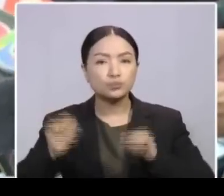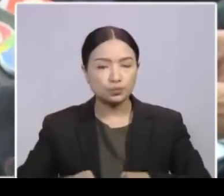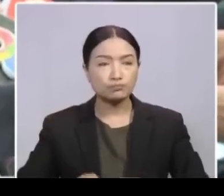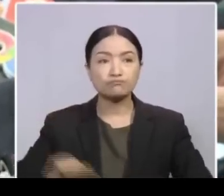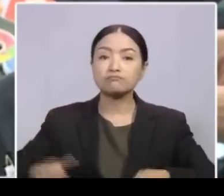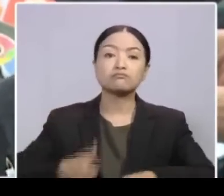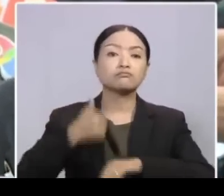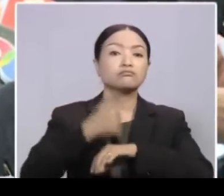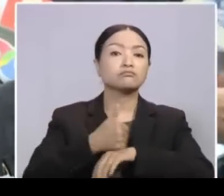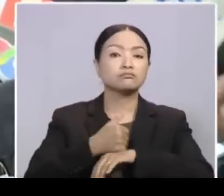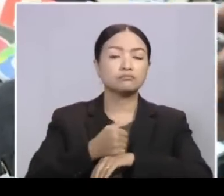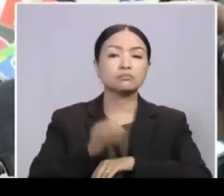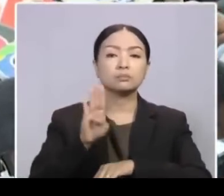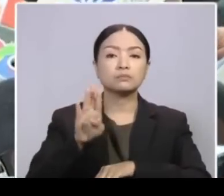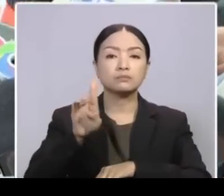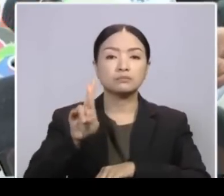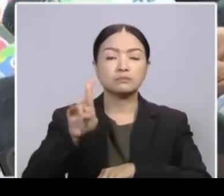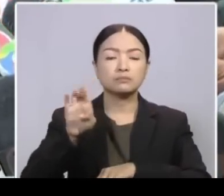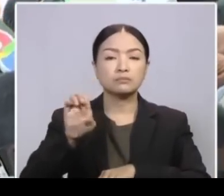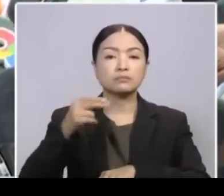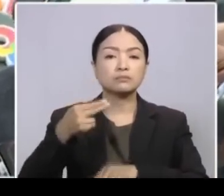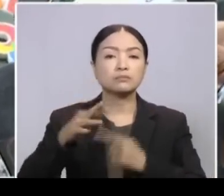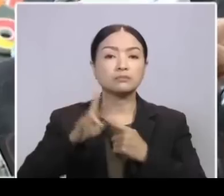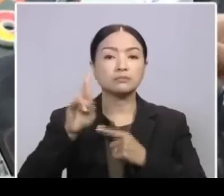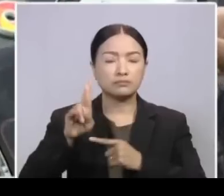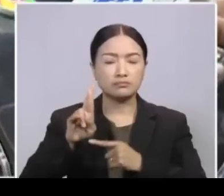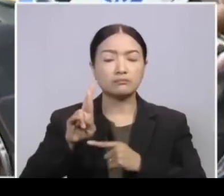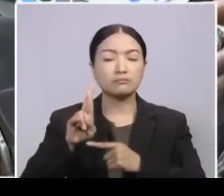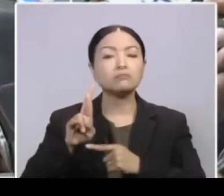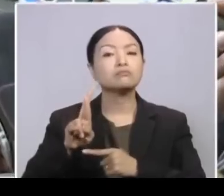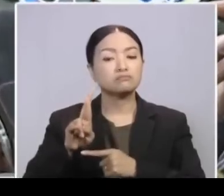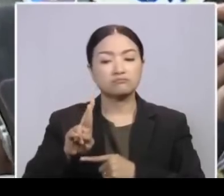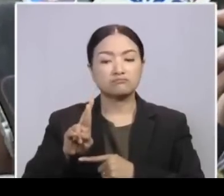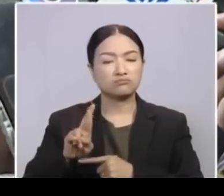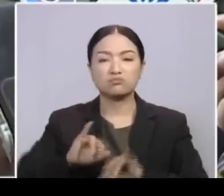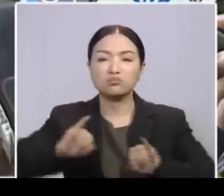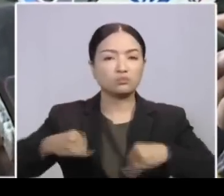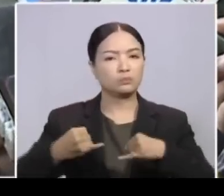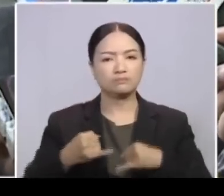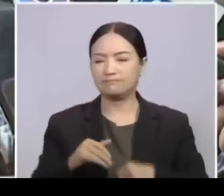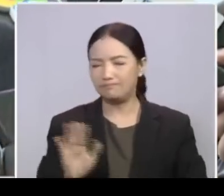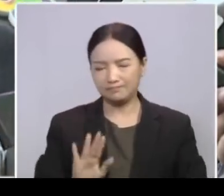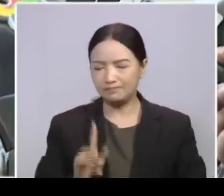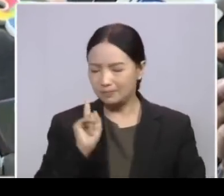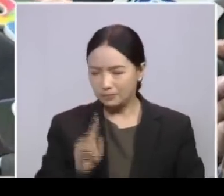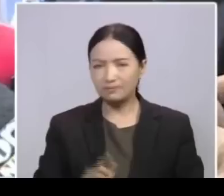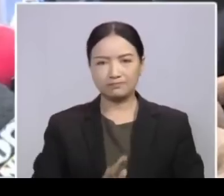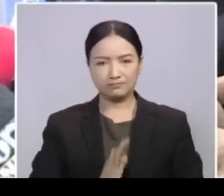รรคควรจะให้เกียรติซึ่งกันและกันค่ะไปฟังทางคุณอดิศรให้สัมภาษณ์กันหน่อยนะคะ